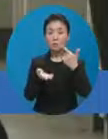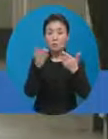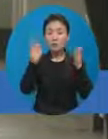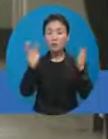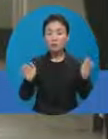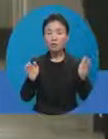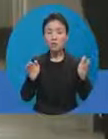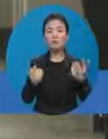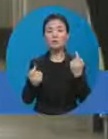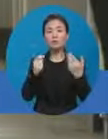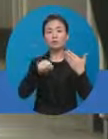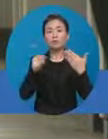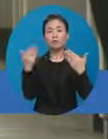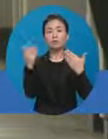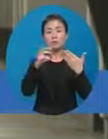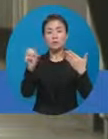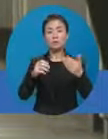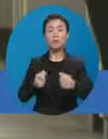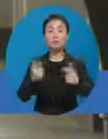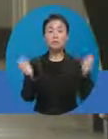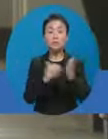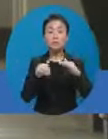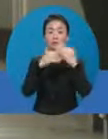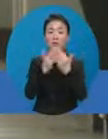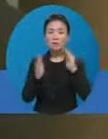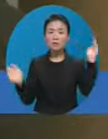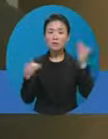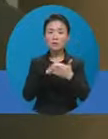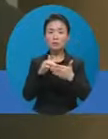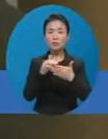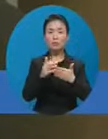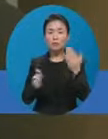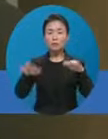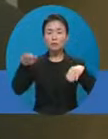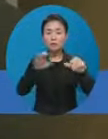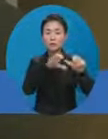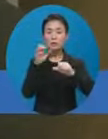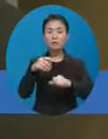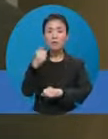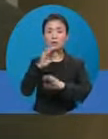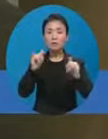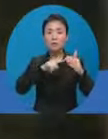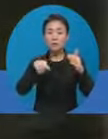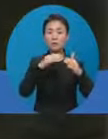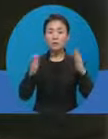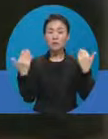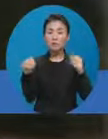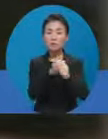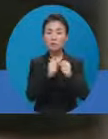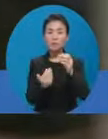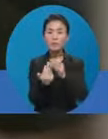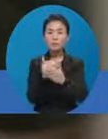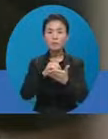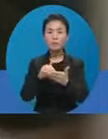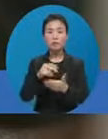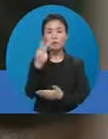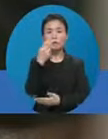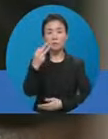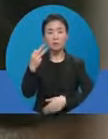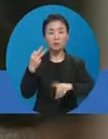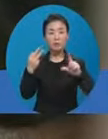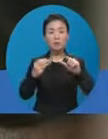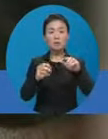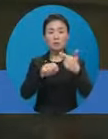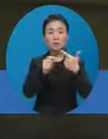증가했습니다 특히 전체 학생수 차이를 반영한 천 명당 학교폭력 발생 건수는 2013년